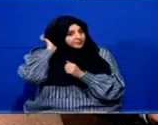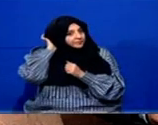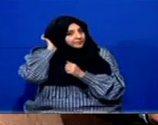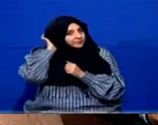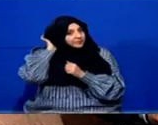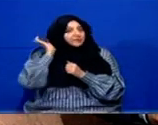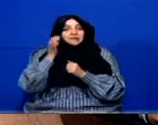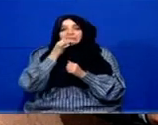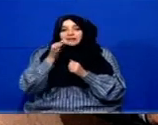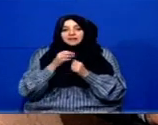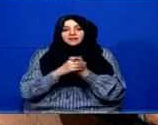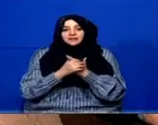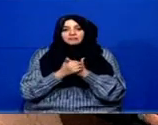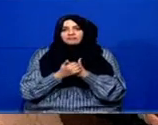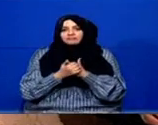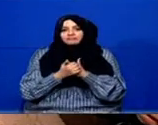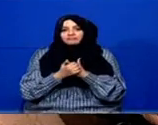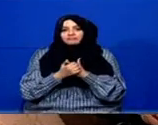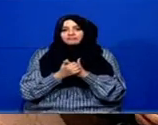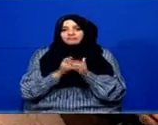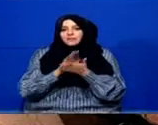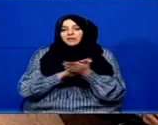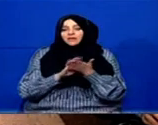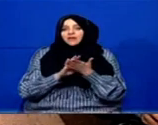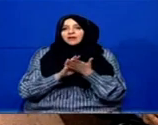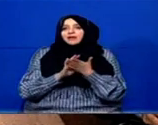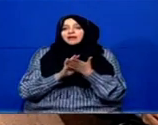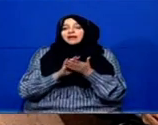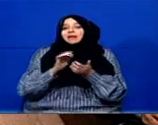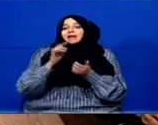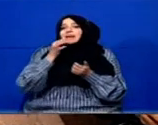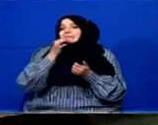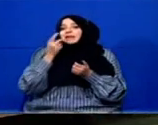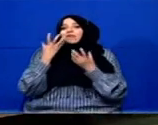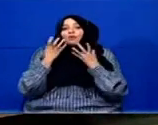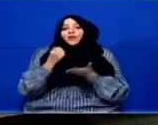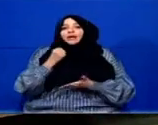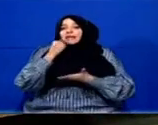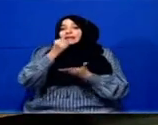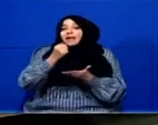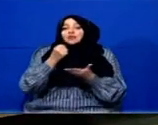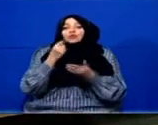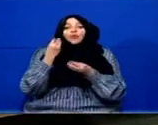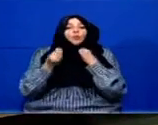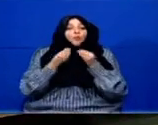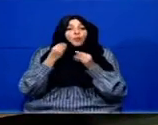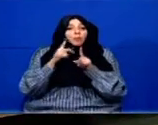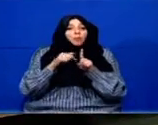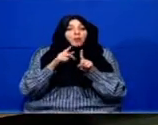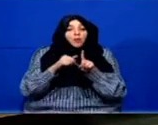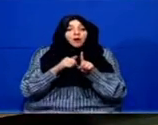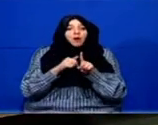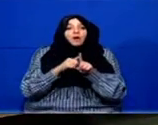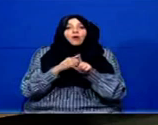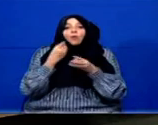والسؤال الثاني همم هي رايقه مع يعني في الورد ولا شهريته ولا ورز انت همم